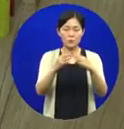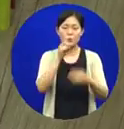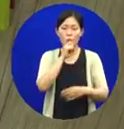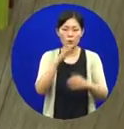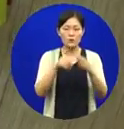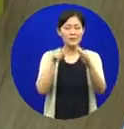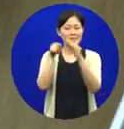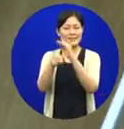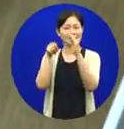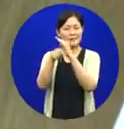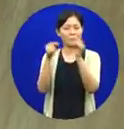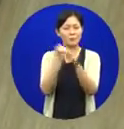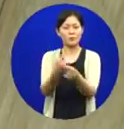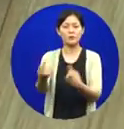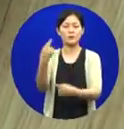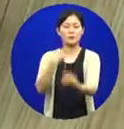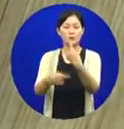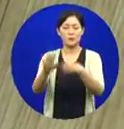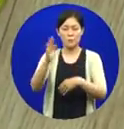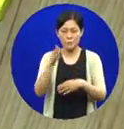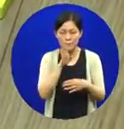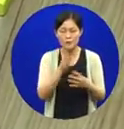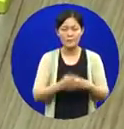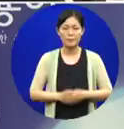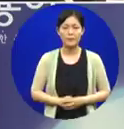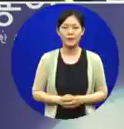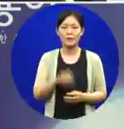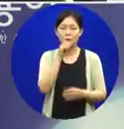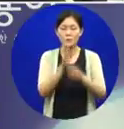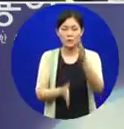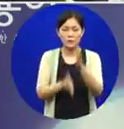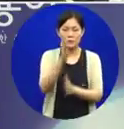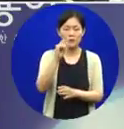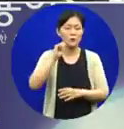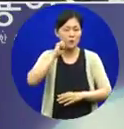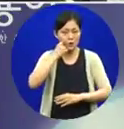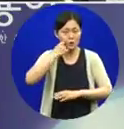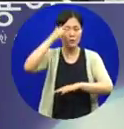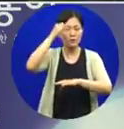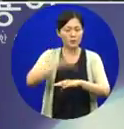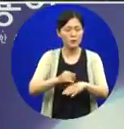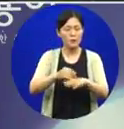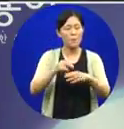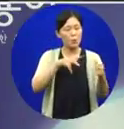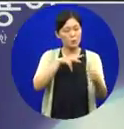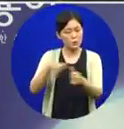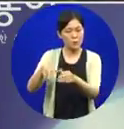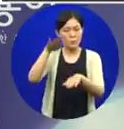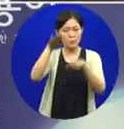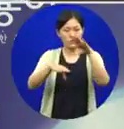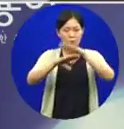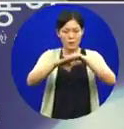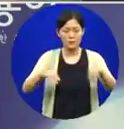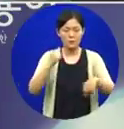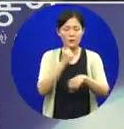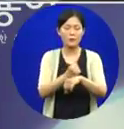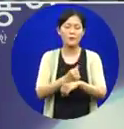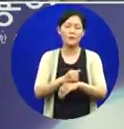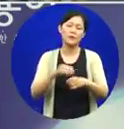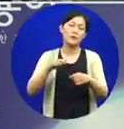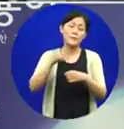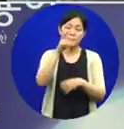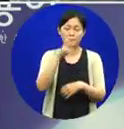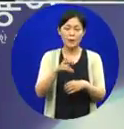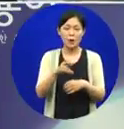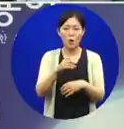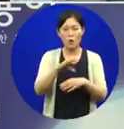읍면사무소나 동주민센터를 방문해 신청하면 됩니다. 시가 취약계층의 정보 격차 해소를 위해 행정 업무용으로